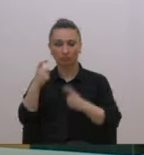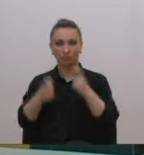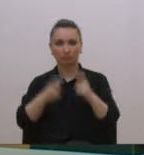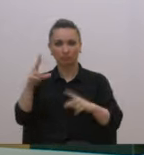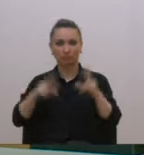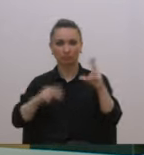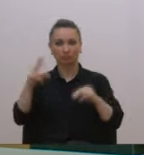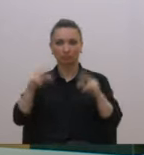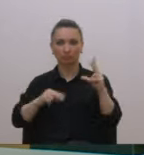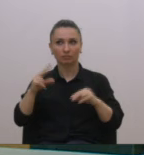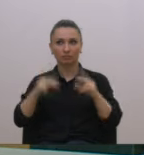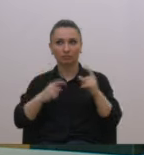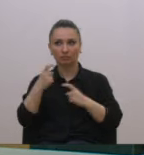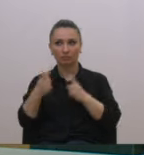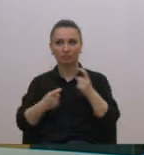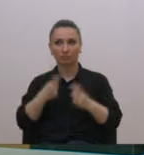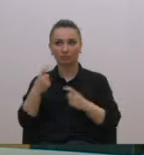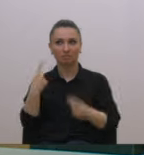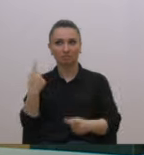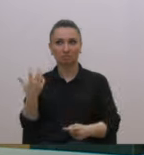დაატოვეთ დარბაზი.